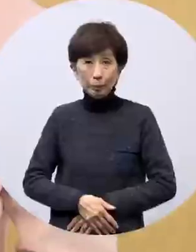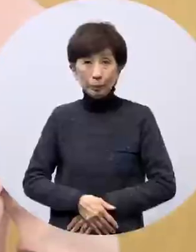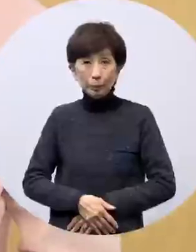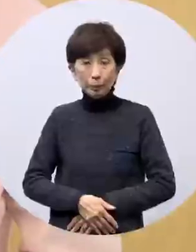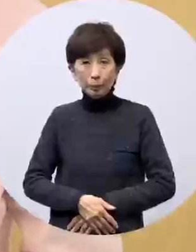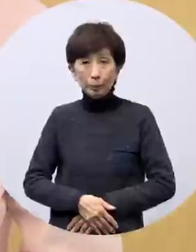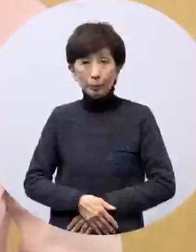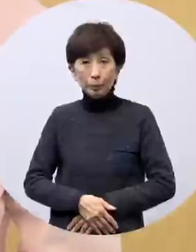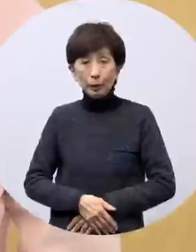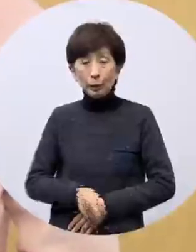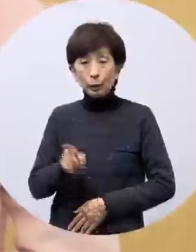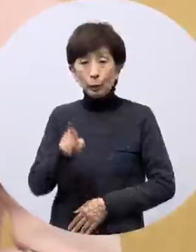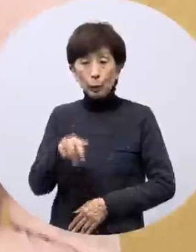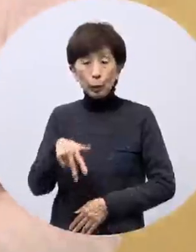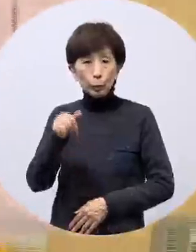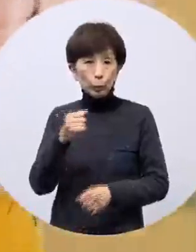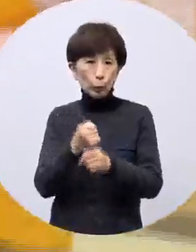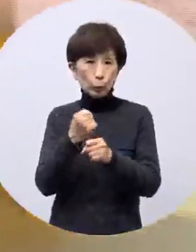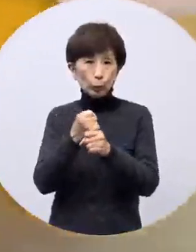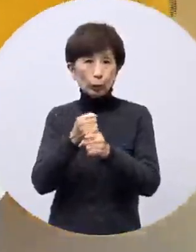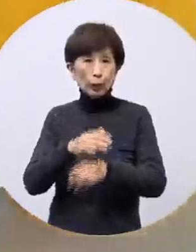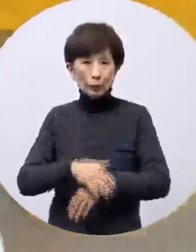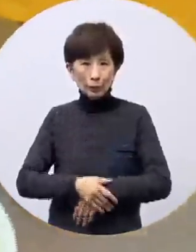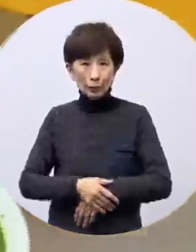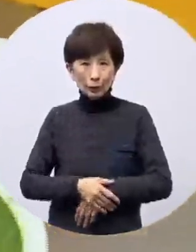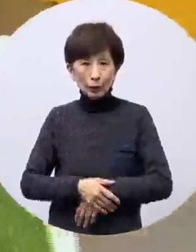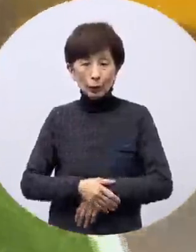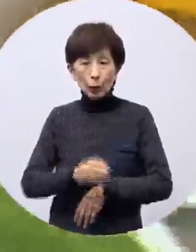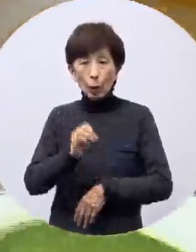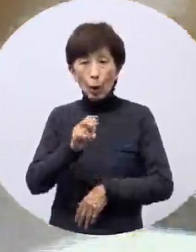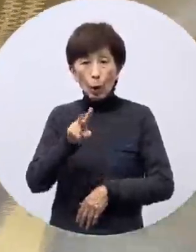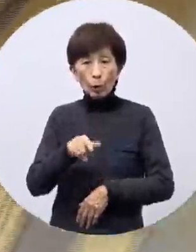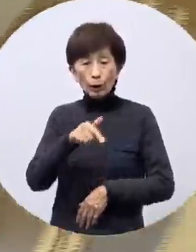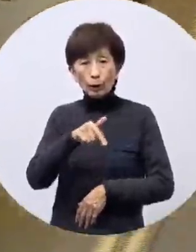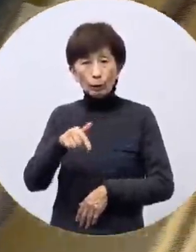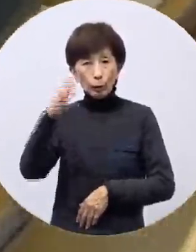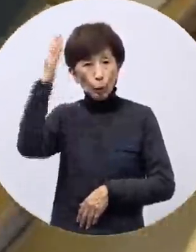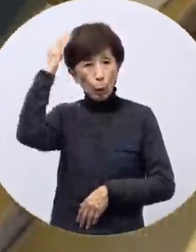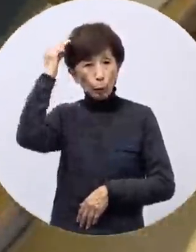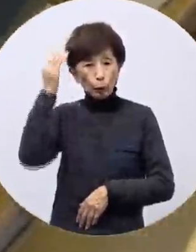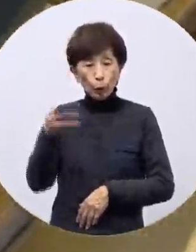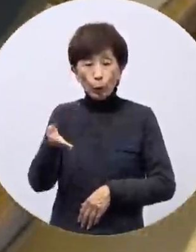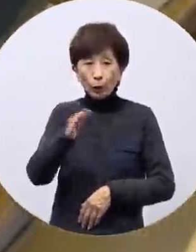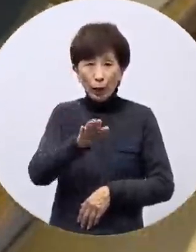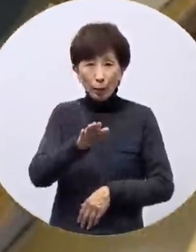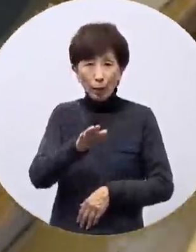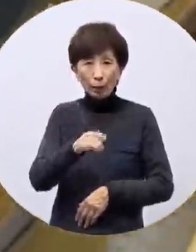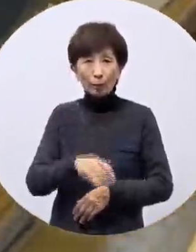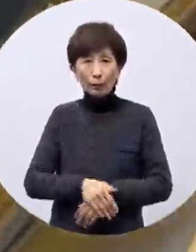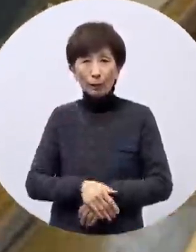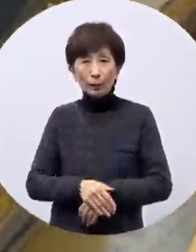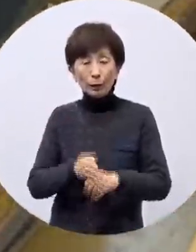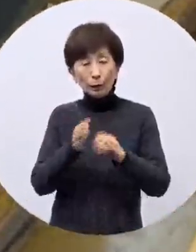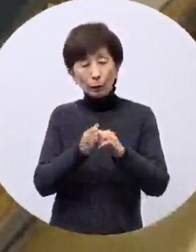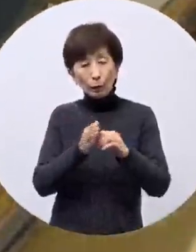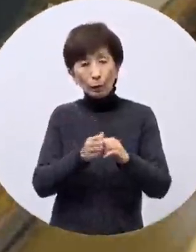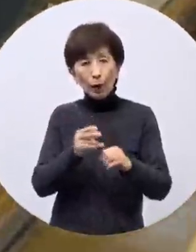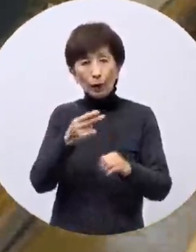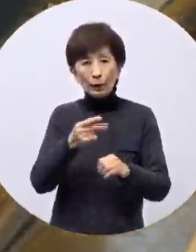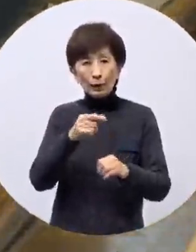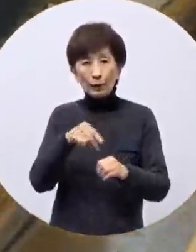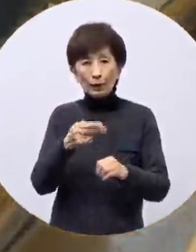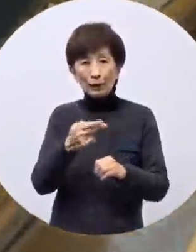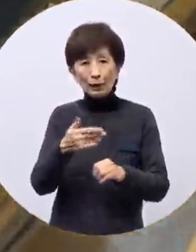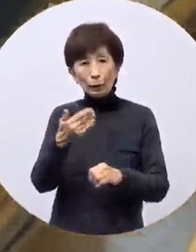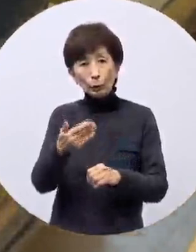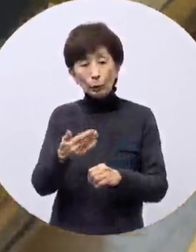パスタソースを作っていきます。 はい、 まず最初にオリーブオイルを入れます。 でニンニクを、 はい はい、みじん切りにした